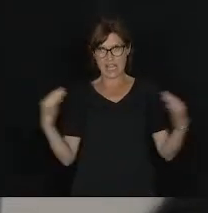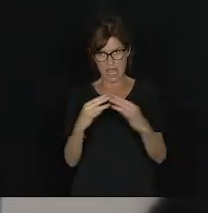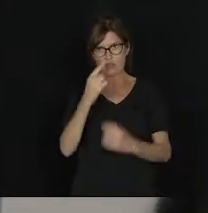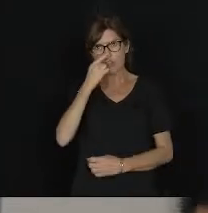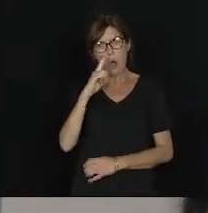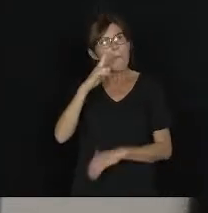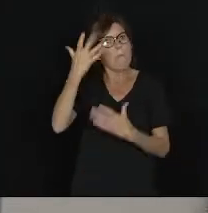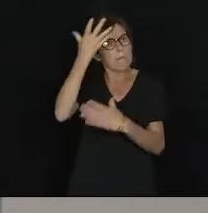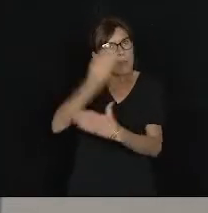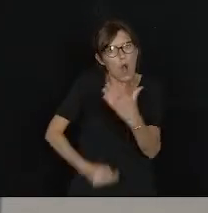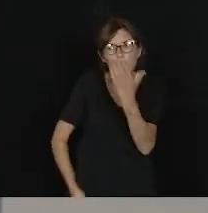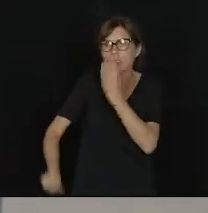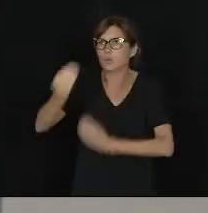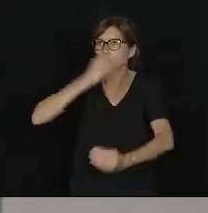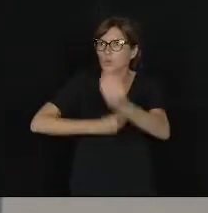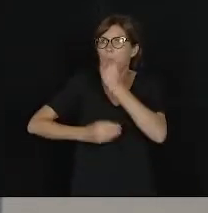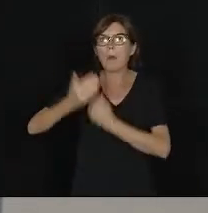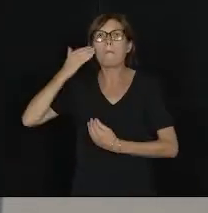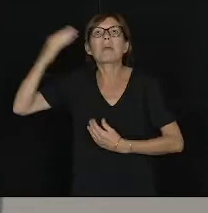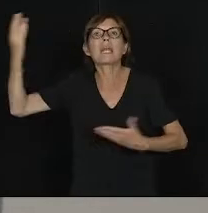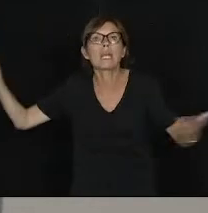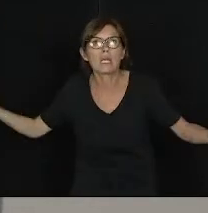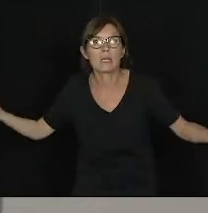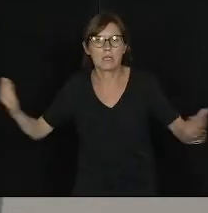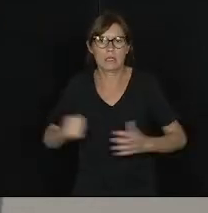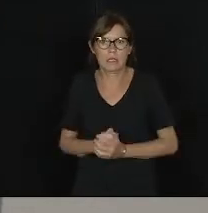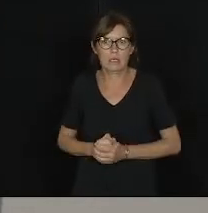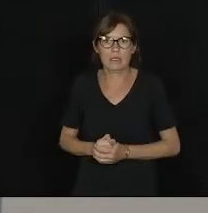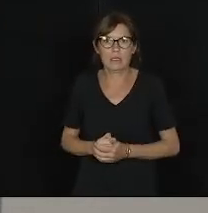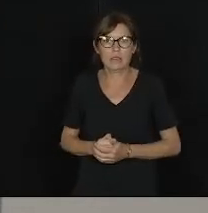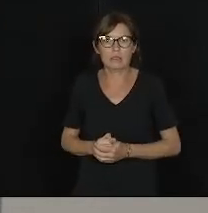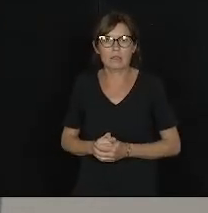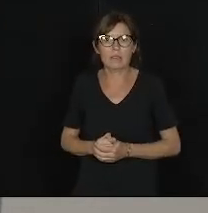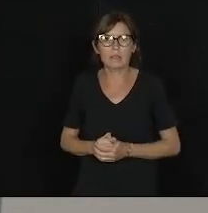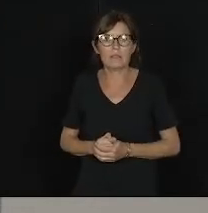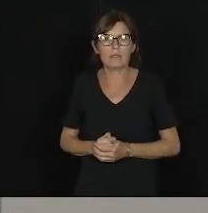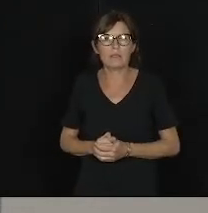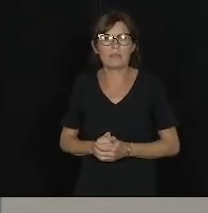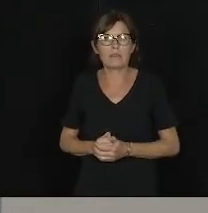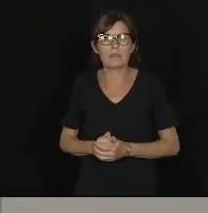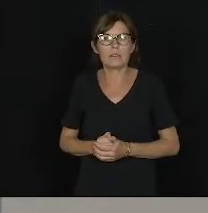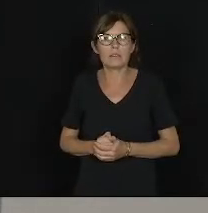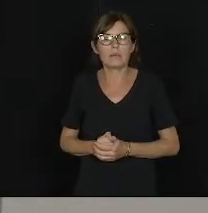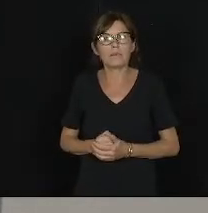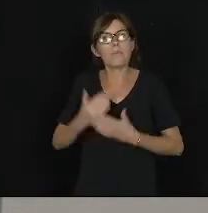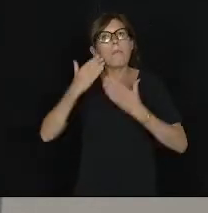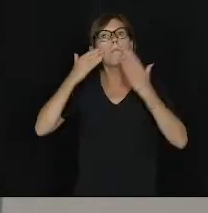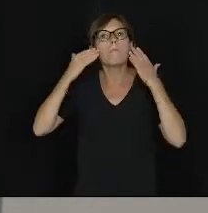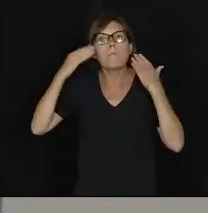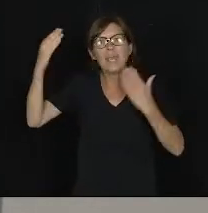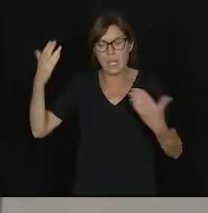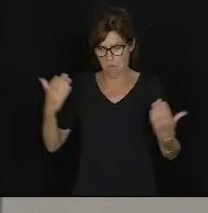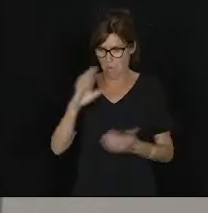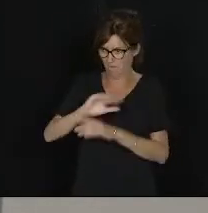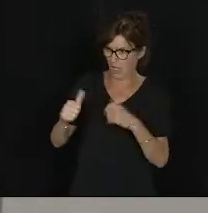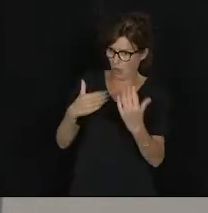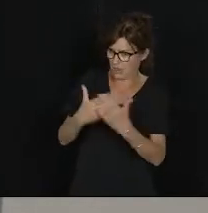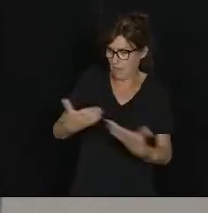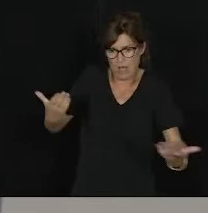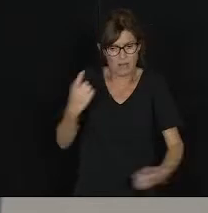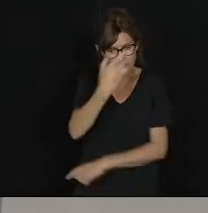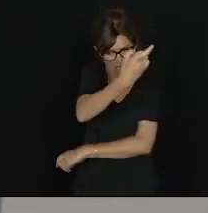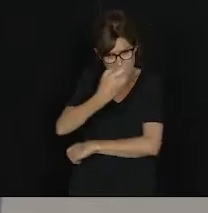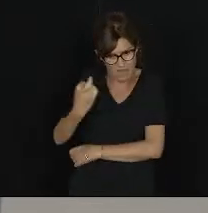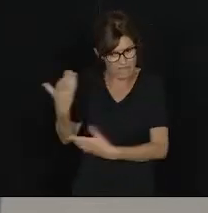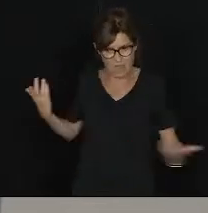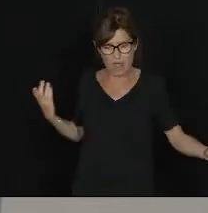réellement sentir. Si le défaitisme se définit aussi superficiellement qu'on l'a fait jusqu'à ce jour, c'est depuis l'offensive des soviets des